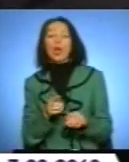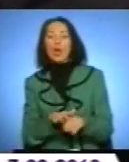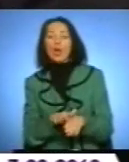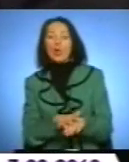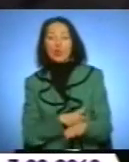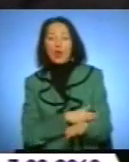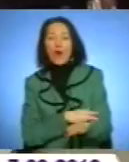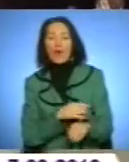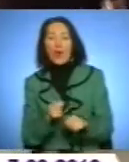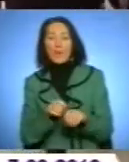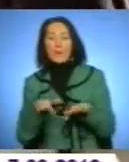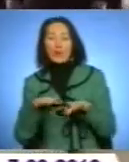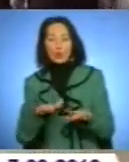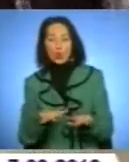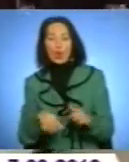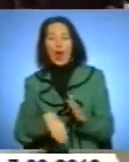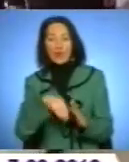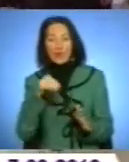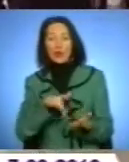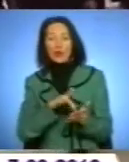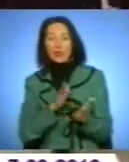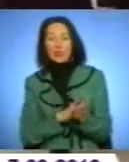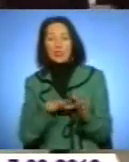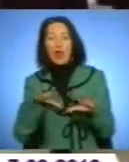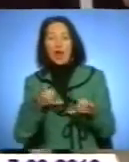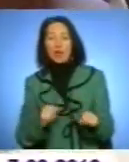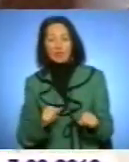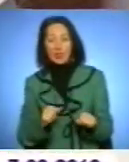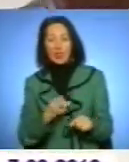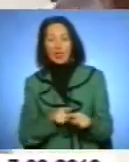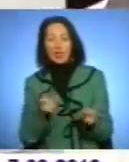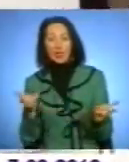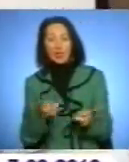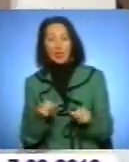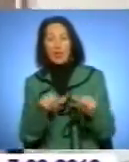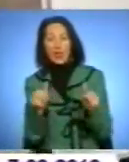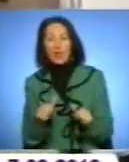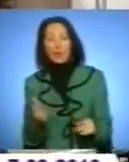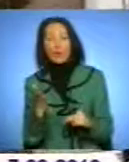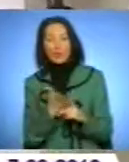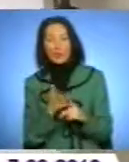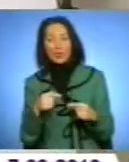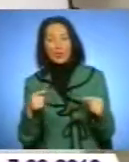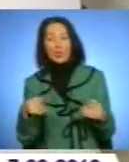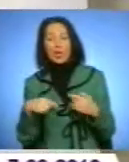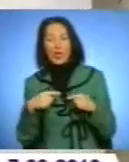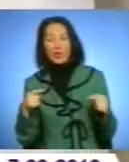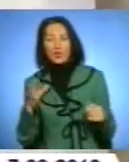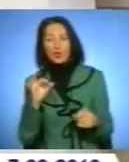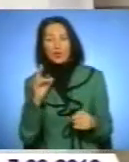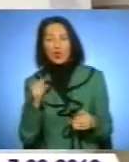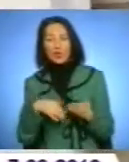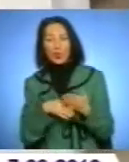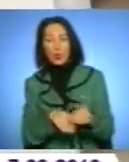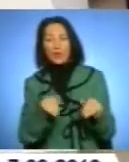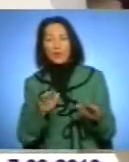надання витягів з реєстру власників майна, які необхідні під час оформлення субсидій та інших видів соціальної допомоги. Вирішити всі проблемні питання